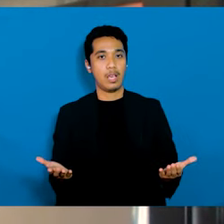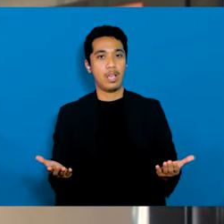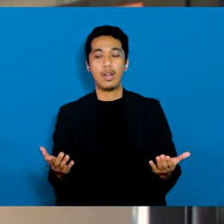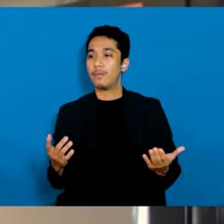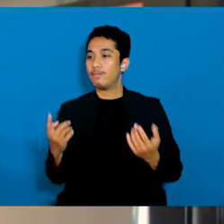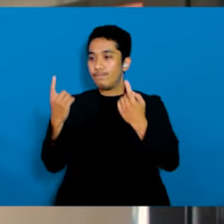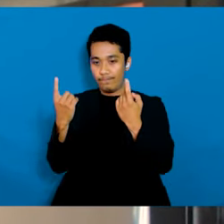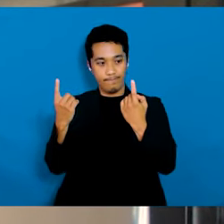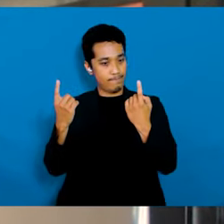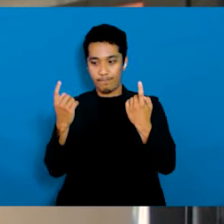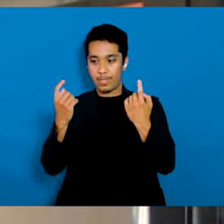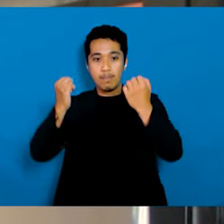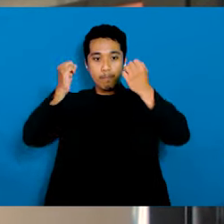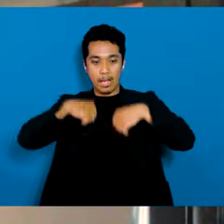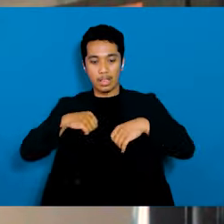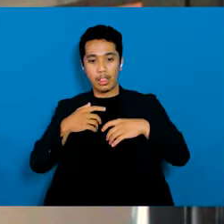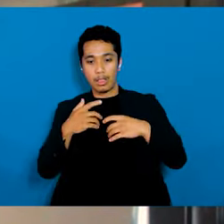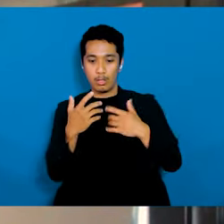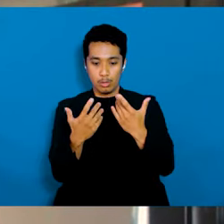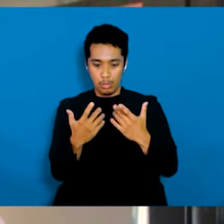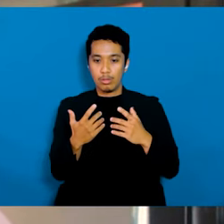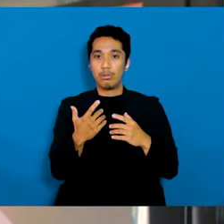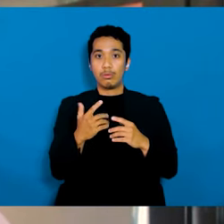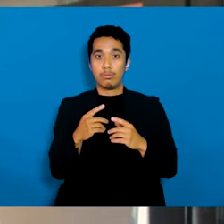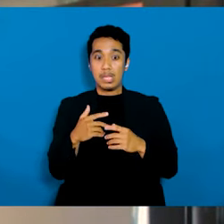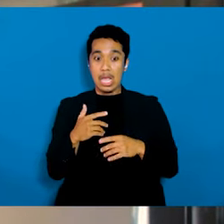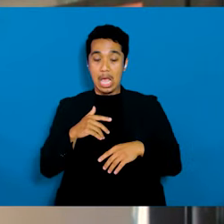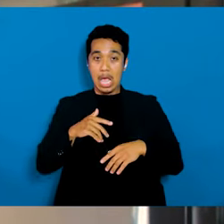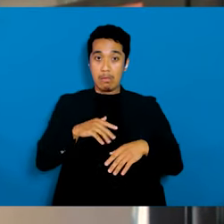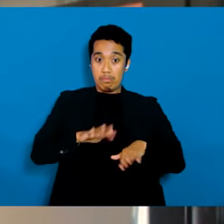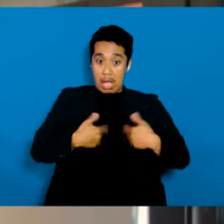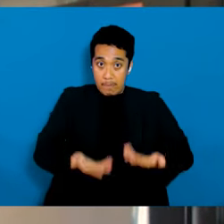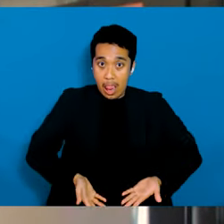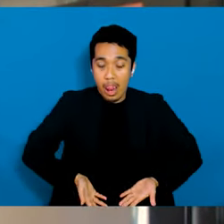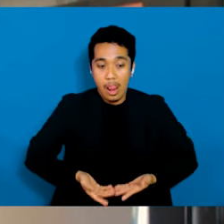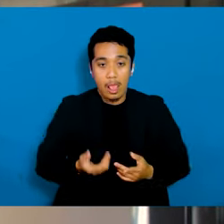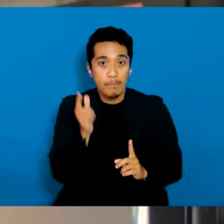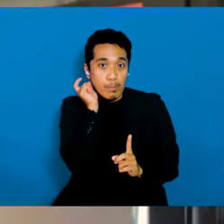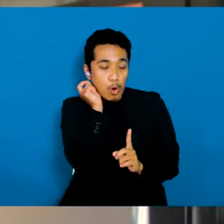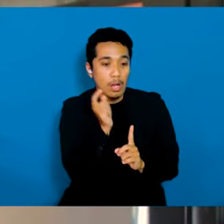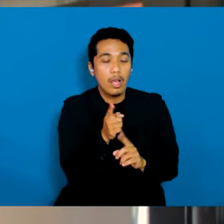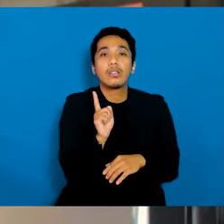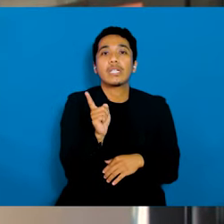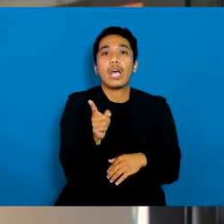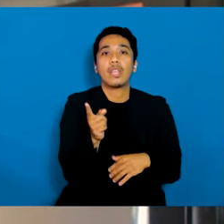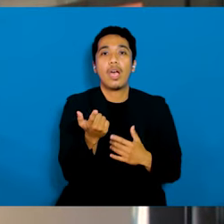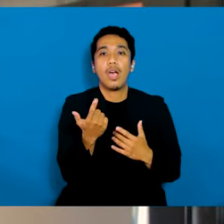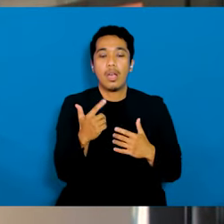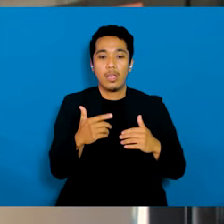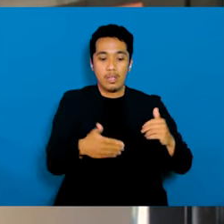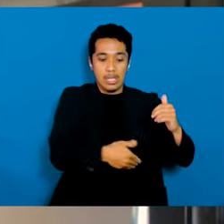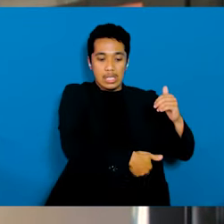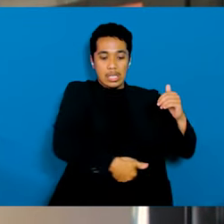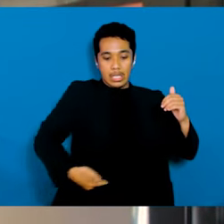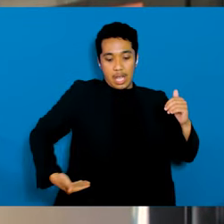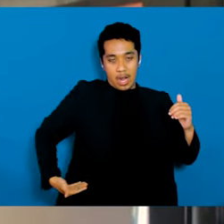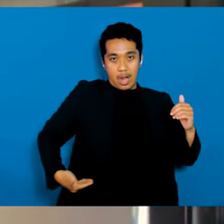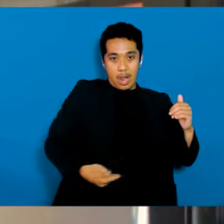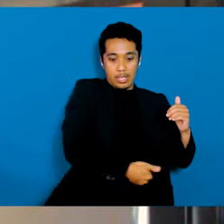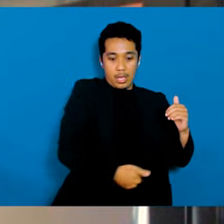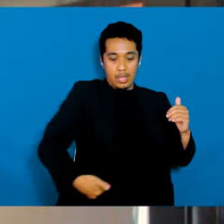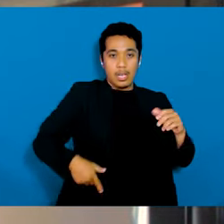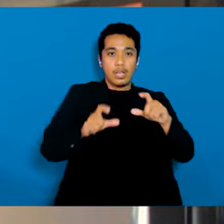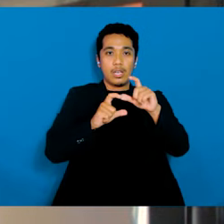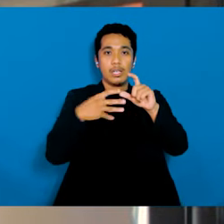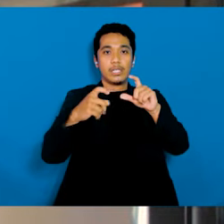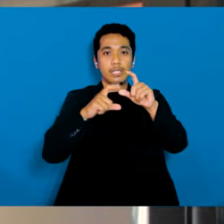Kemudian mereka bersepakat untuk memiliki anak. Hamillah yang perempuan. Nah, ternyata ketika proses sesar, karena